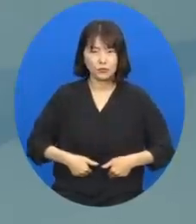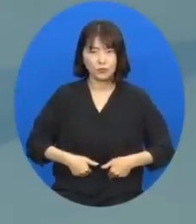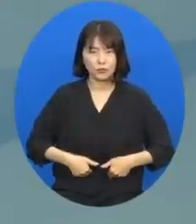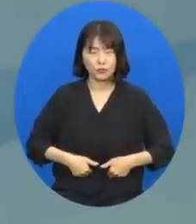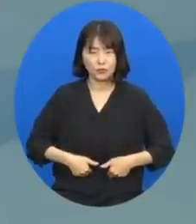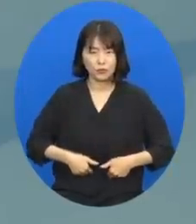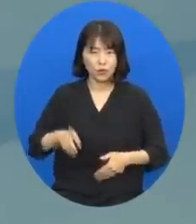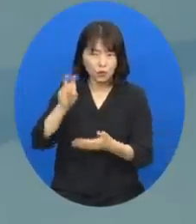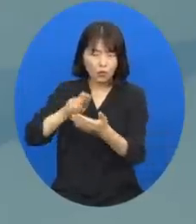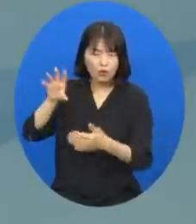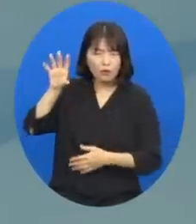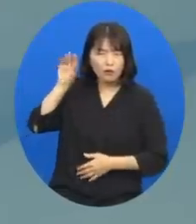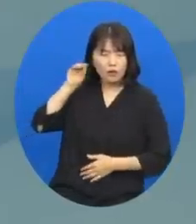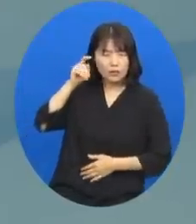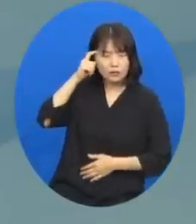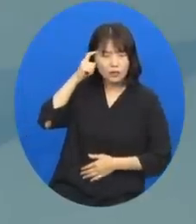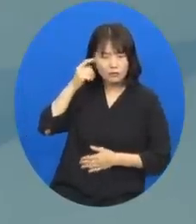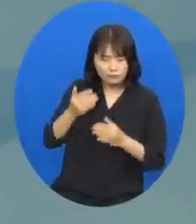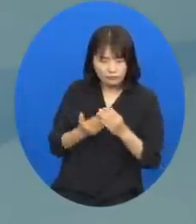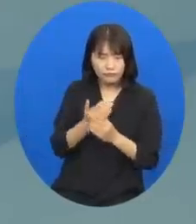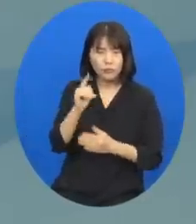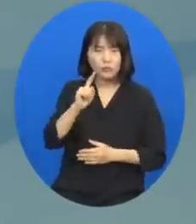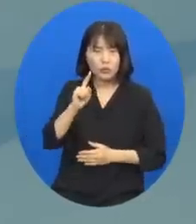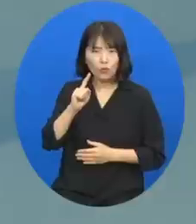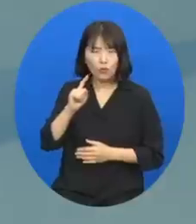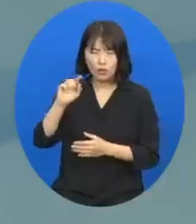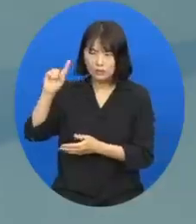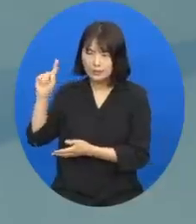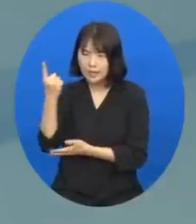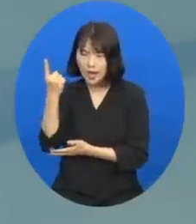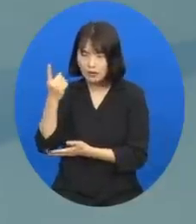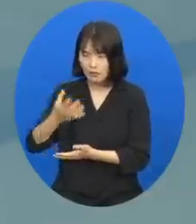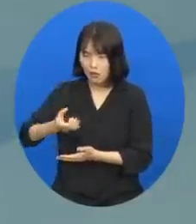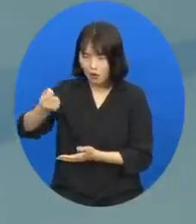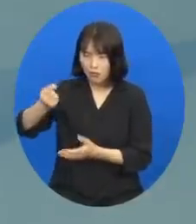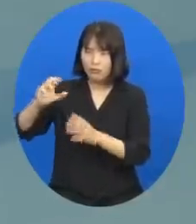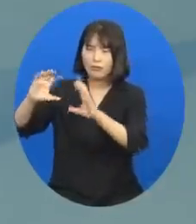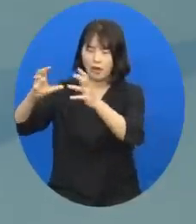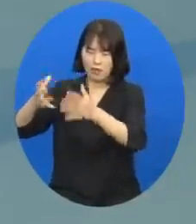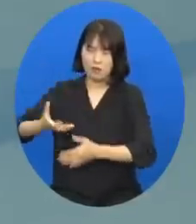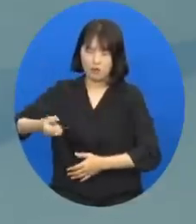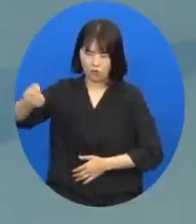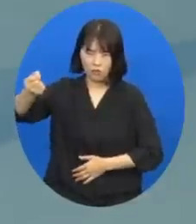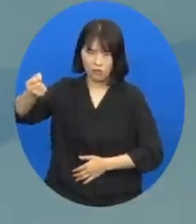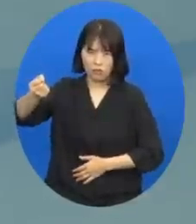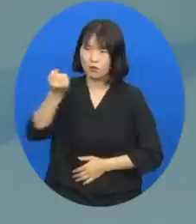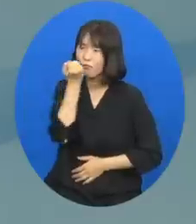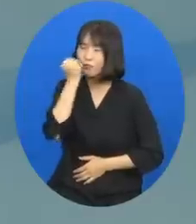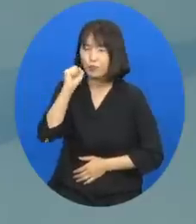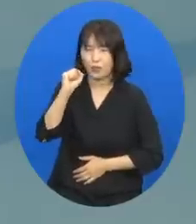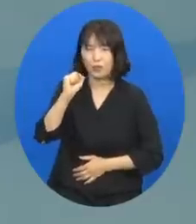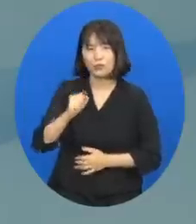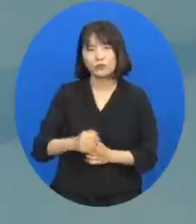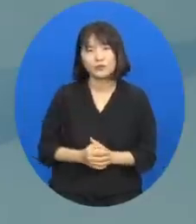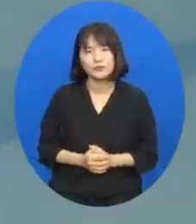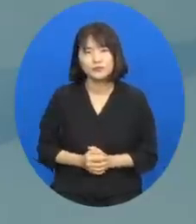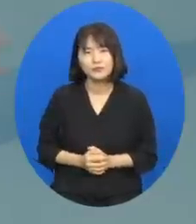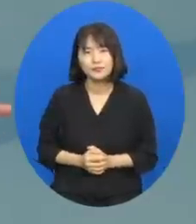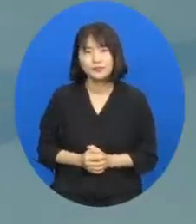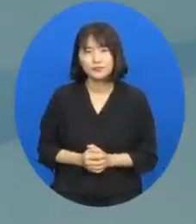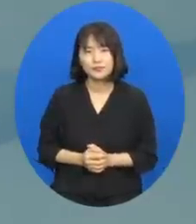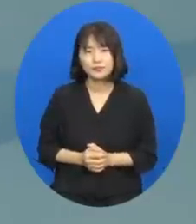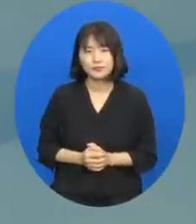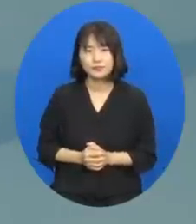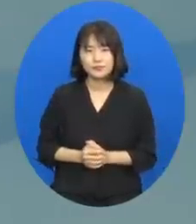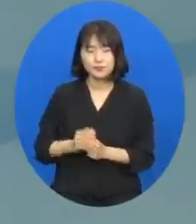이런 생각을 합니다 그것도 얻을 것이 나라 말고 무엇이냐 나라를 빼앗게 꼬나 틀린 말은 아닙니다 이미 하나님은 요 4월에 게서 다윗에게 나를